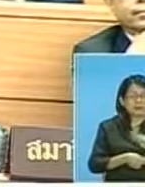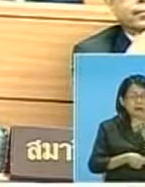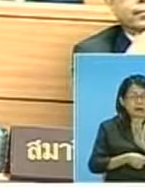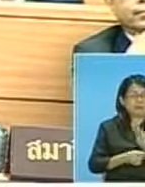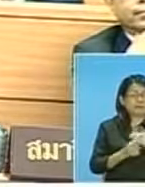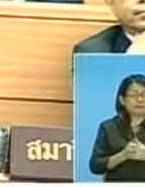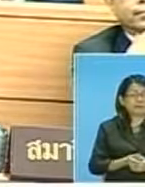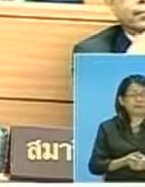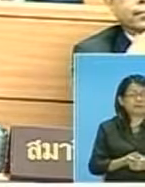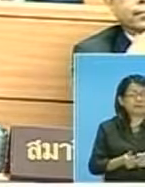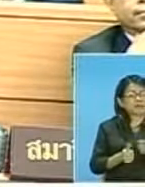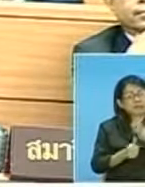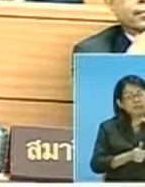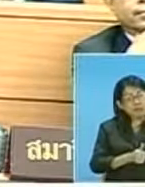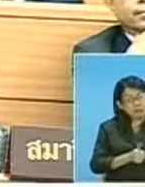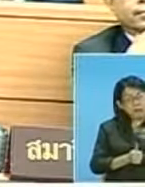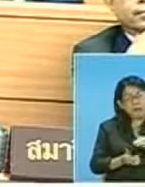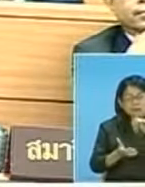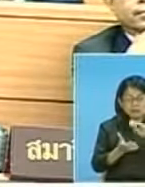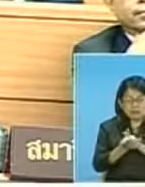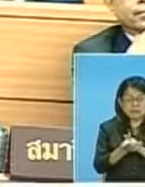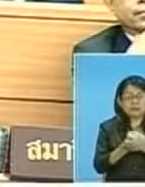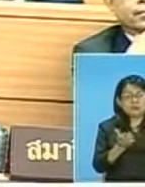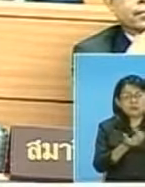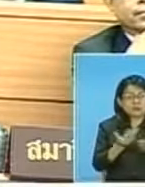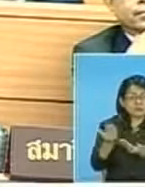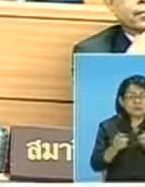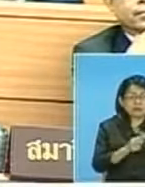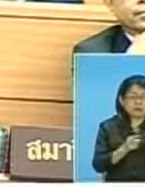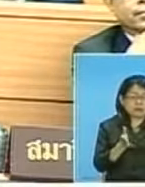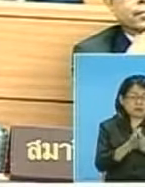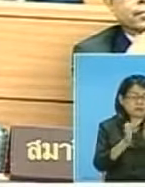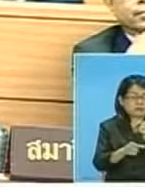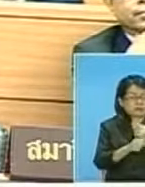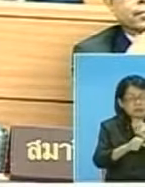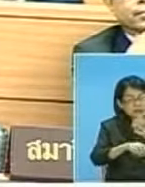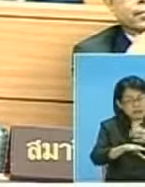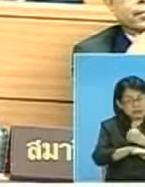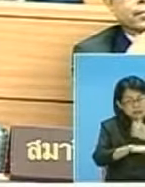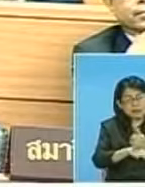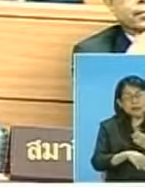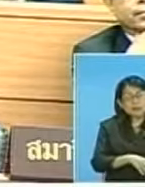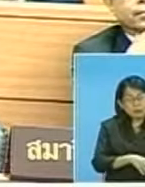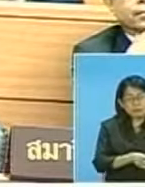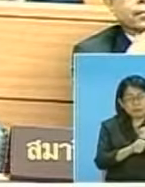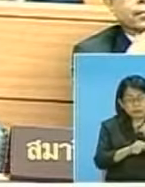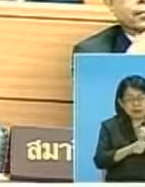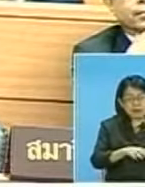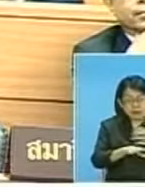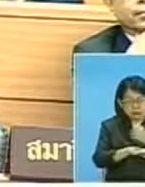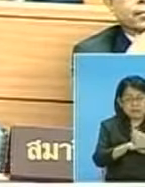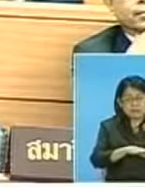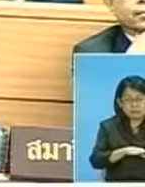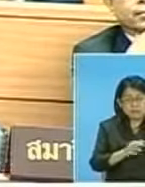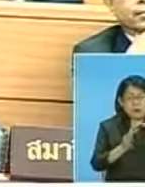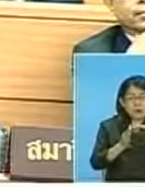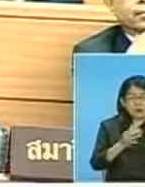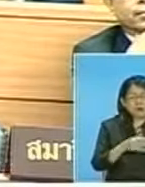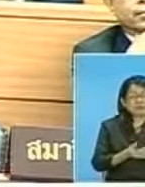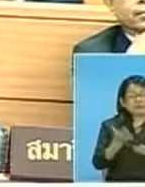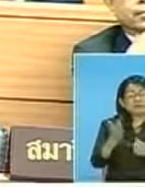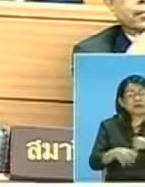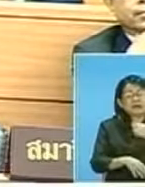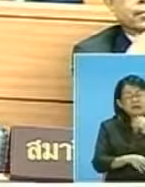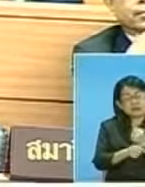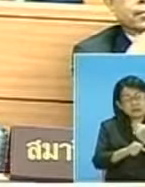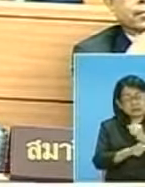นะครับบุพการีคู่สมรสหรือบุตรนะฮะรวมทั้งนักการเมืองหรือผู้เคยดำรงตำแหน่งทางการเมืองไม่ว่าจะเป็นส.ส.